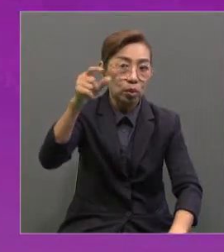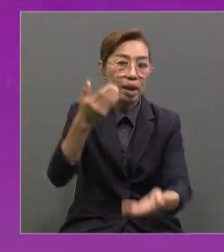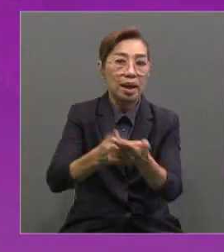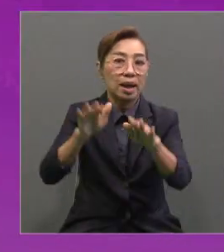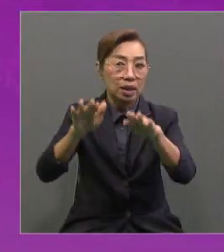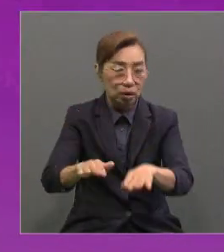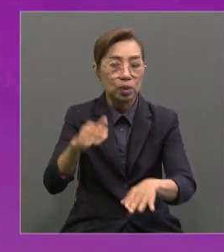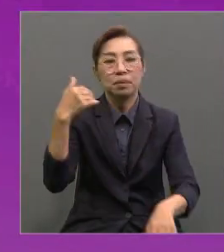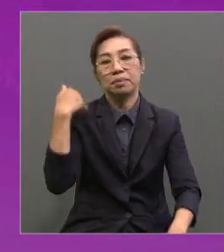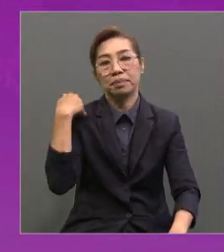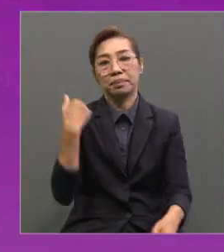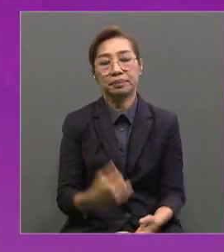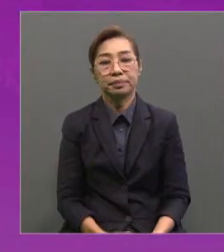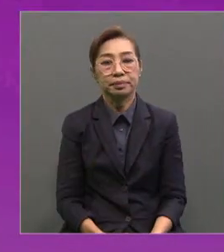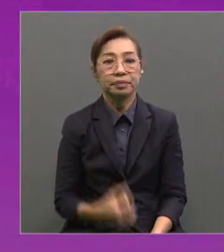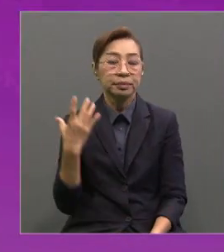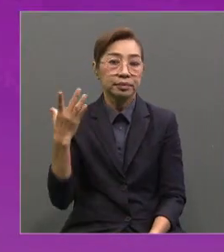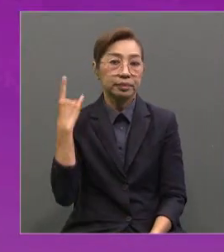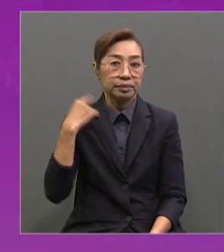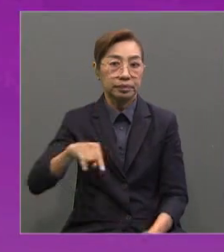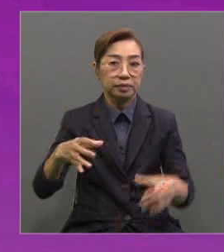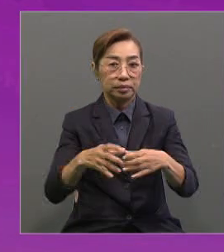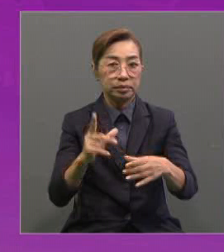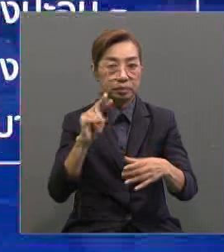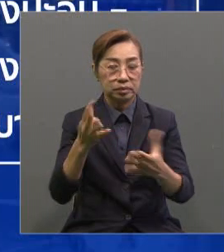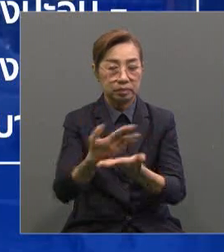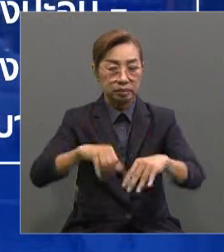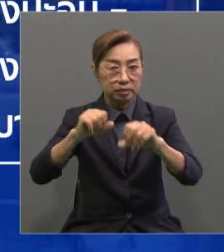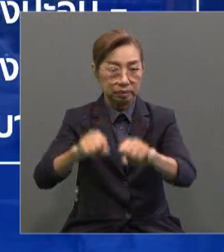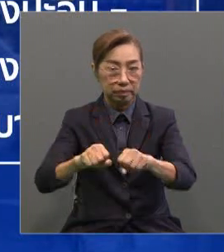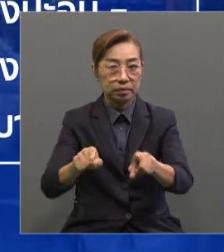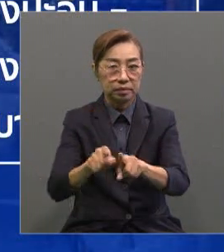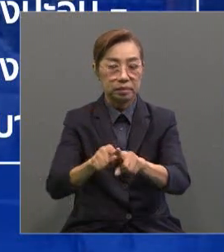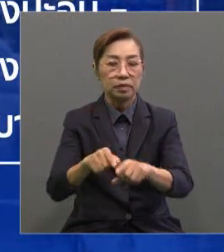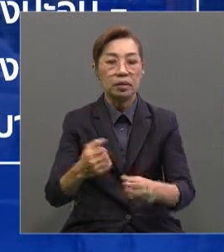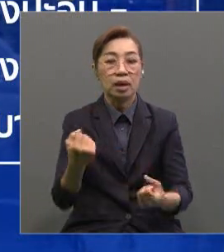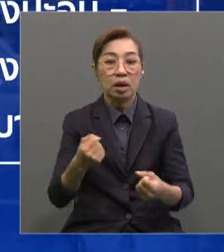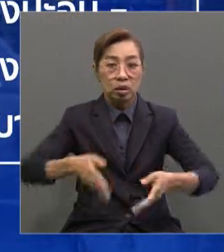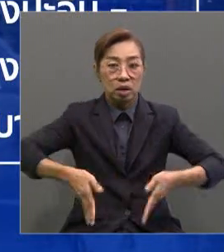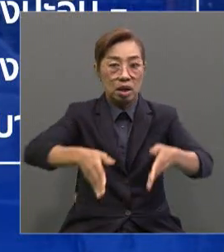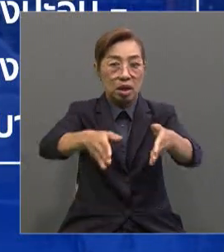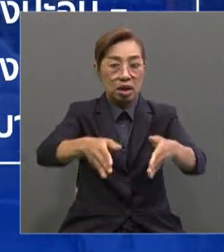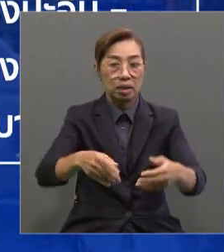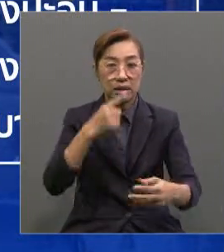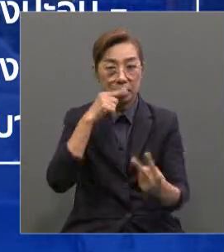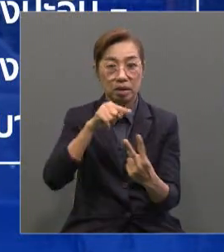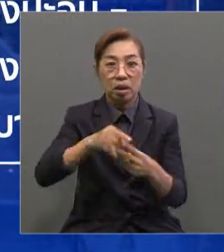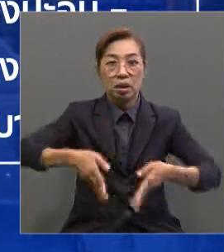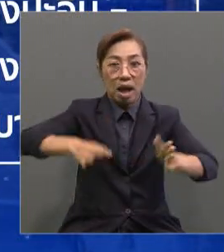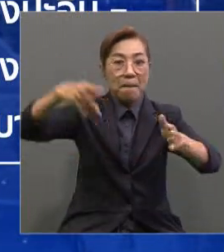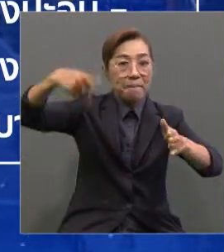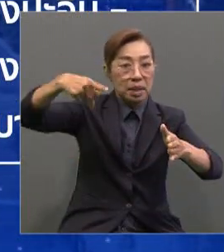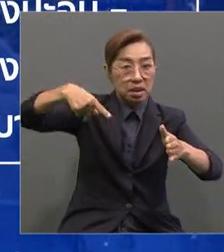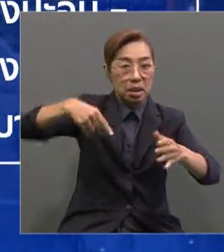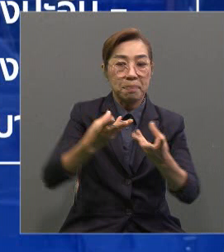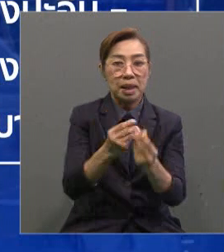ช่วงปีใหม่ด้วยนะคะเมื่อวานนี้คที่ประชุมก็มีมตินะคะยกเว้นค่าธรรมเนียมการใช้ยานยนต์บนทางหลวงพิเศษหมายเลข 7แล้วก็ทางหลวง